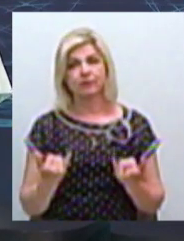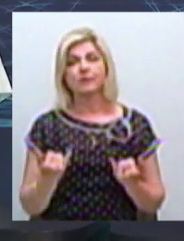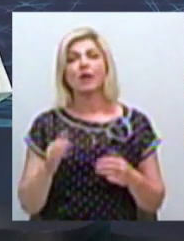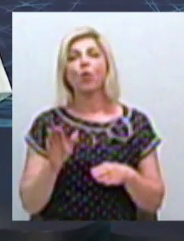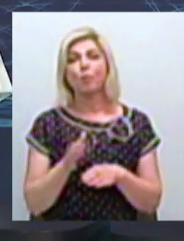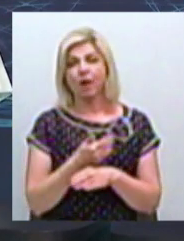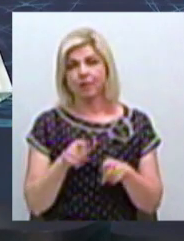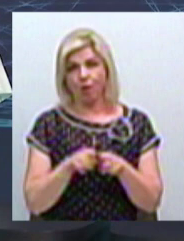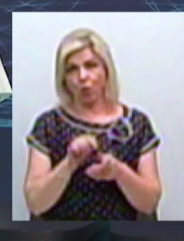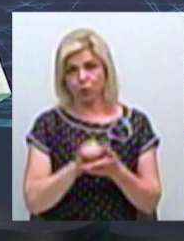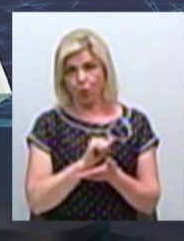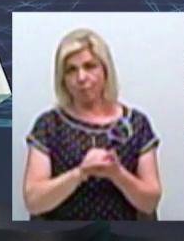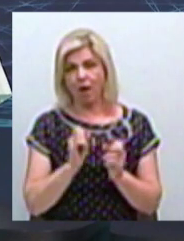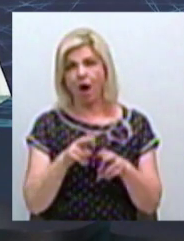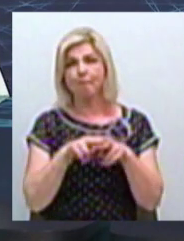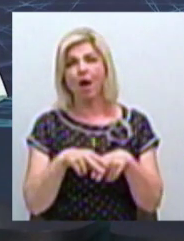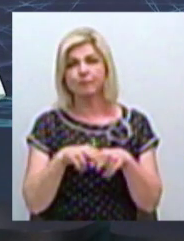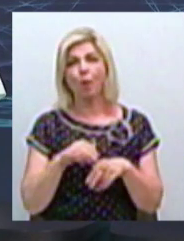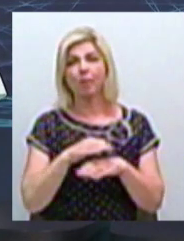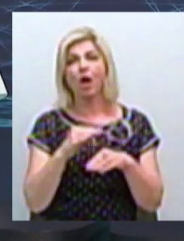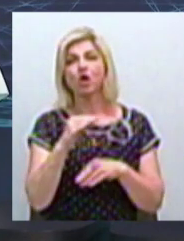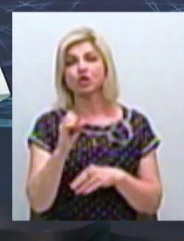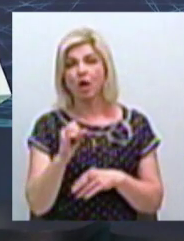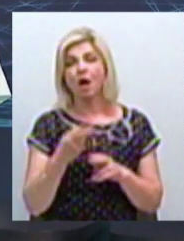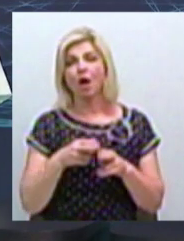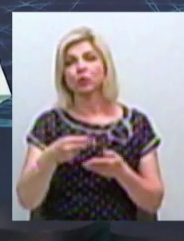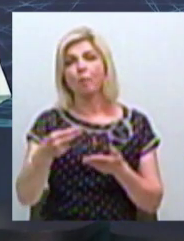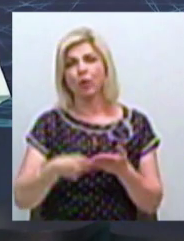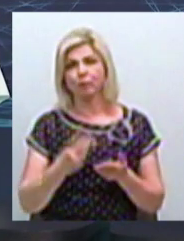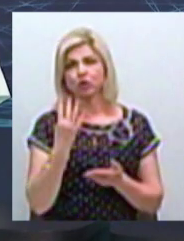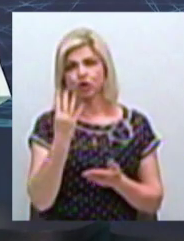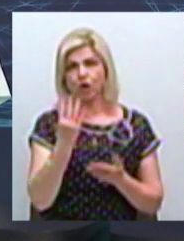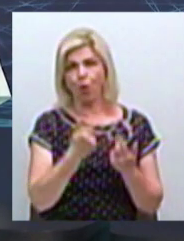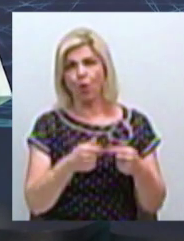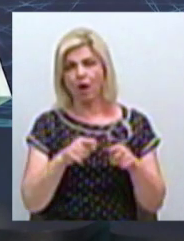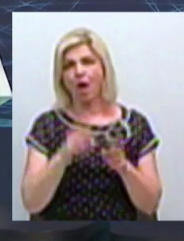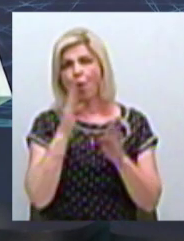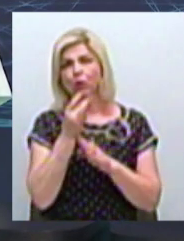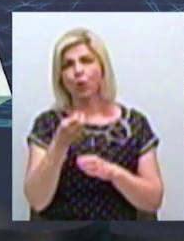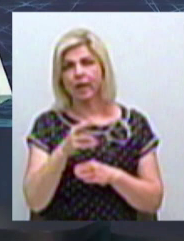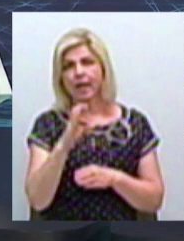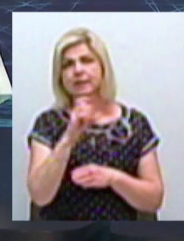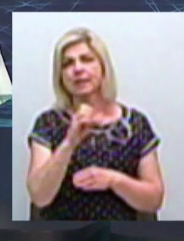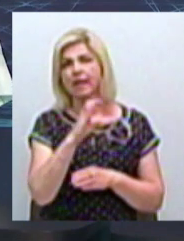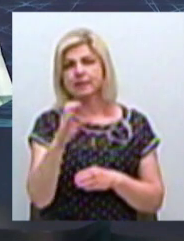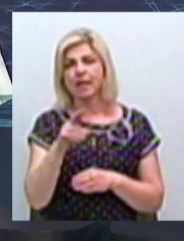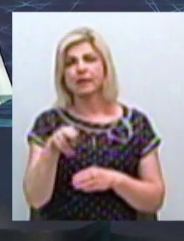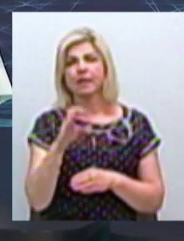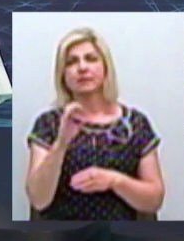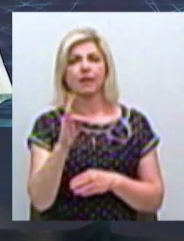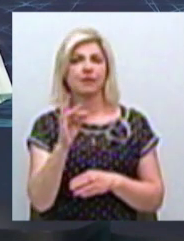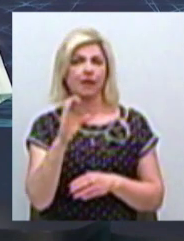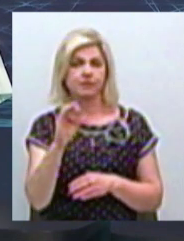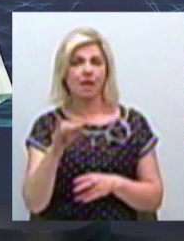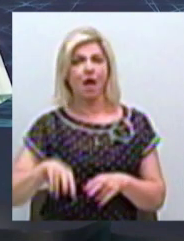скасован такой документ, как паспорт пляжа, который подписывало 4 организации: «Экология», СЭС, ДСНС и